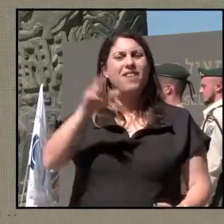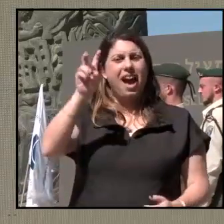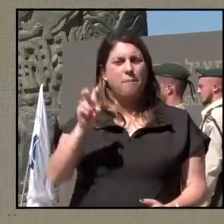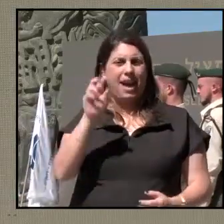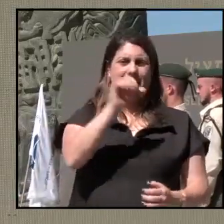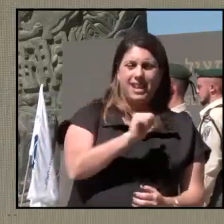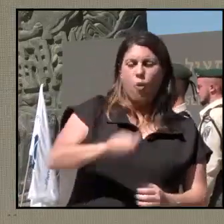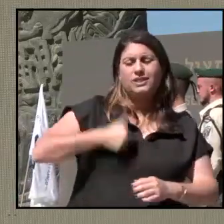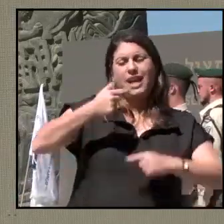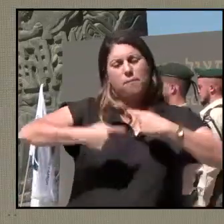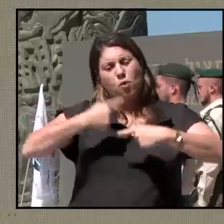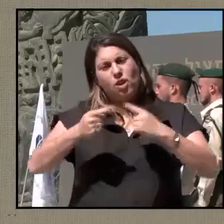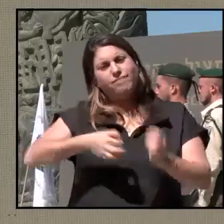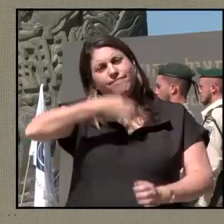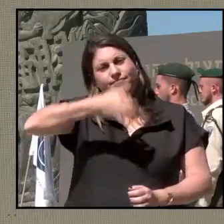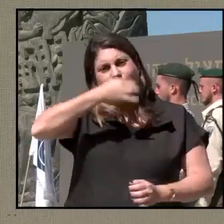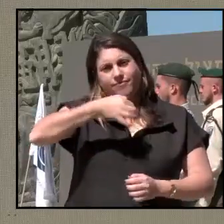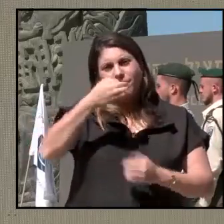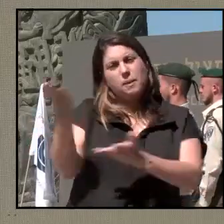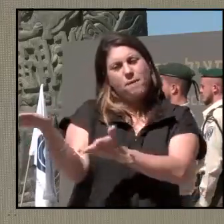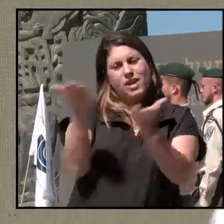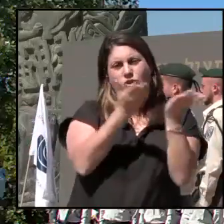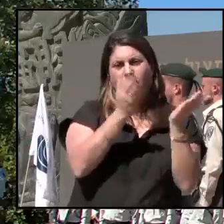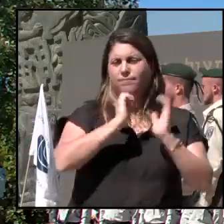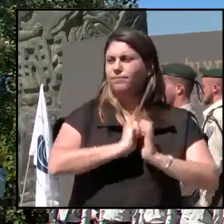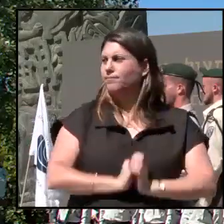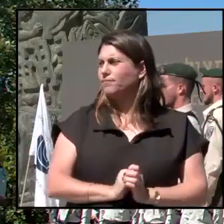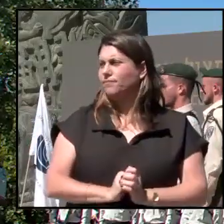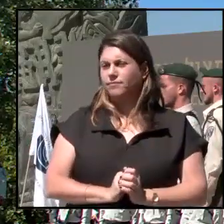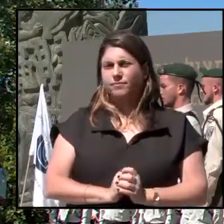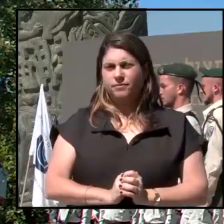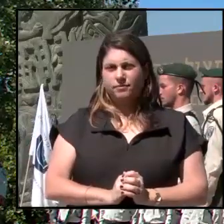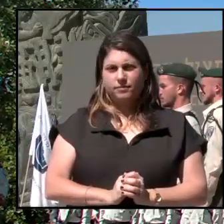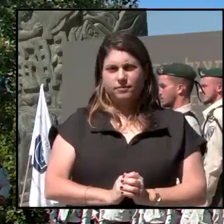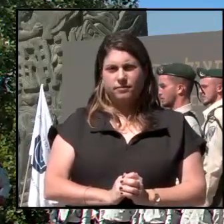אליהו, שר המורשת, לשאת דברים. בבקשה.